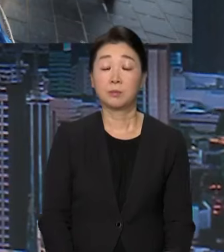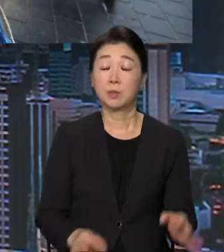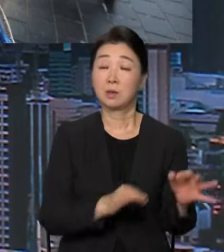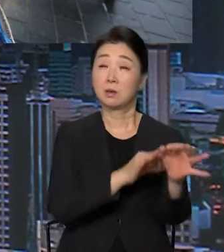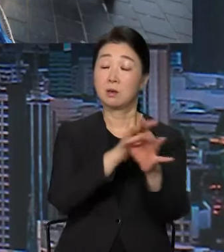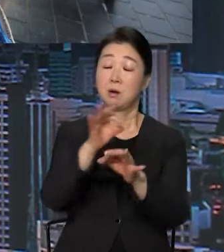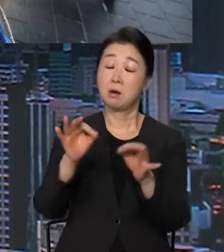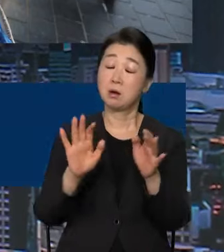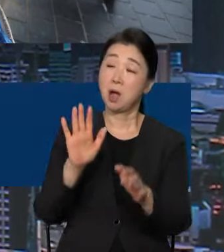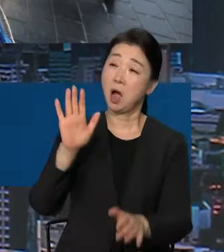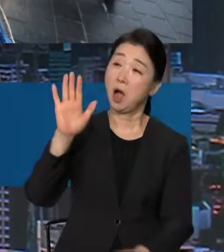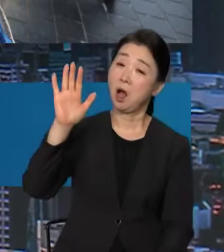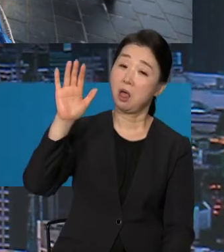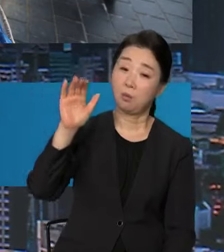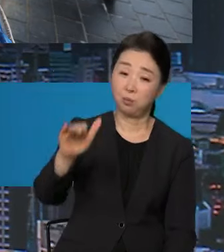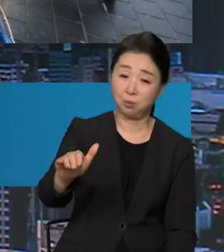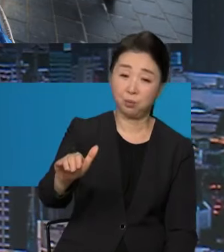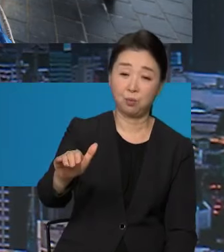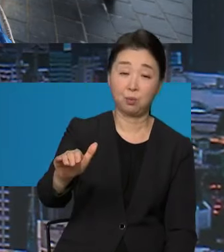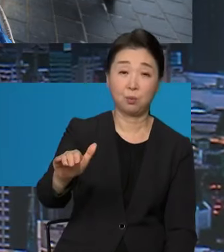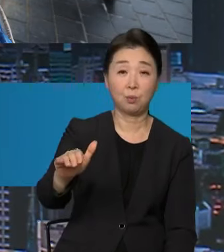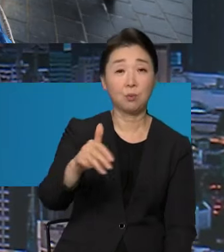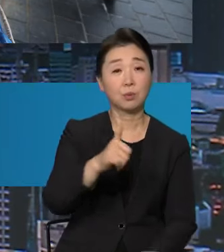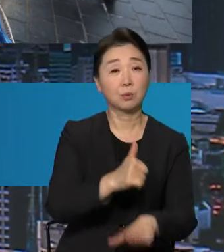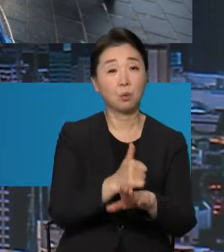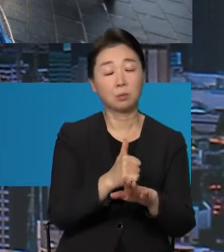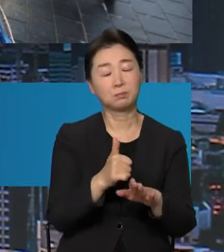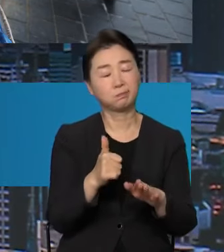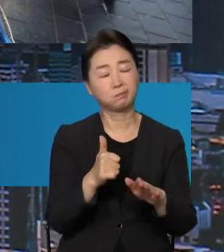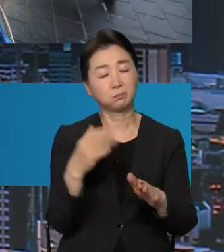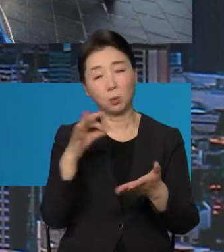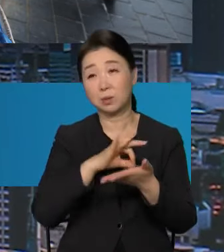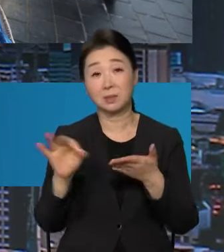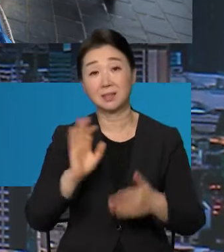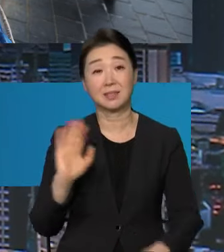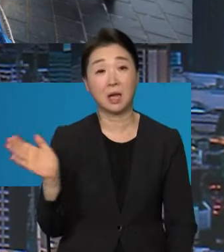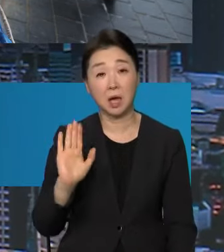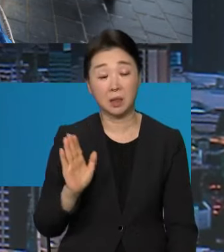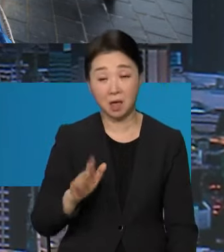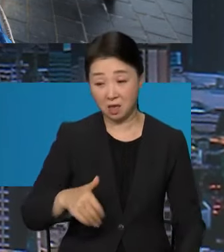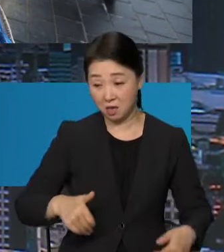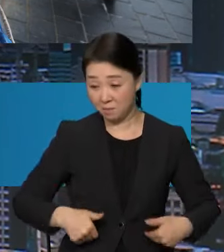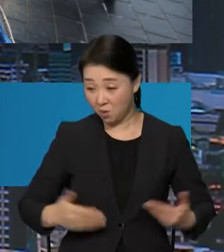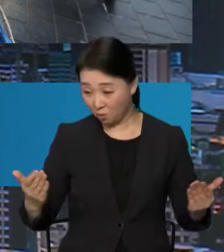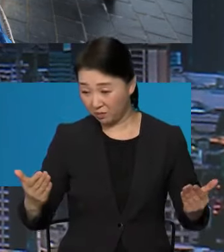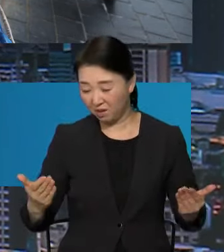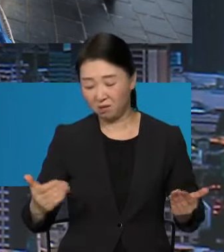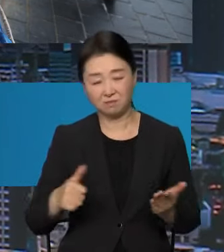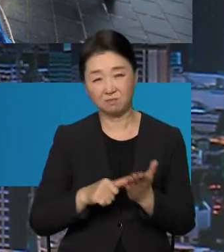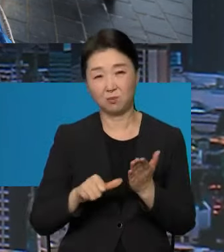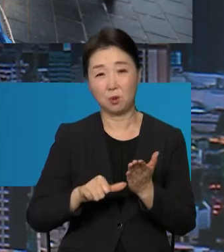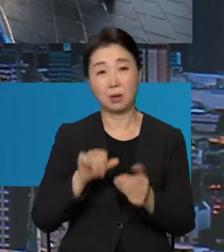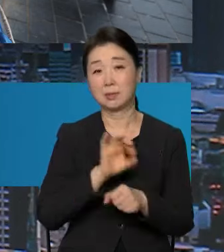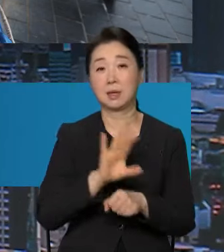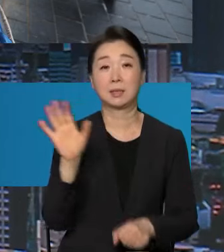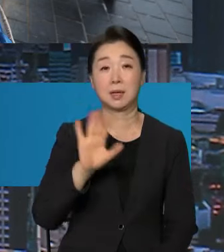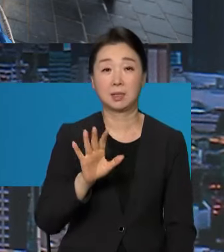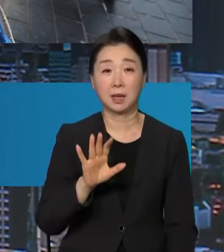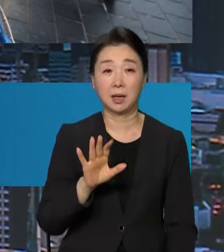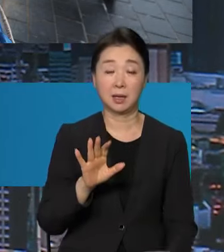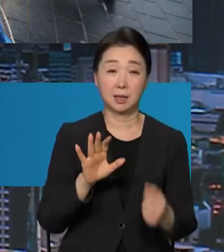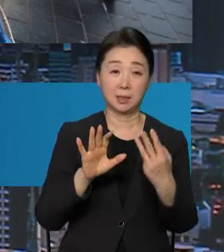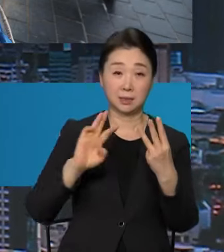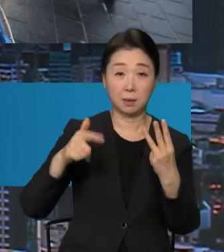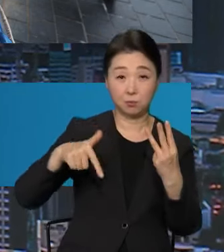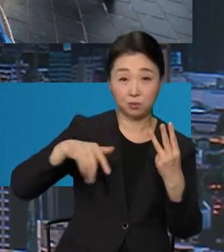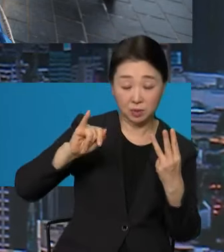경제 불황 때문에 소비자들이 지갑을 점점 닫고 있습니다. 꼭 필요하지 않은 것부터 소비를 줄이고 있는데요. 지난 3분기에 가구당